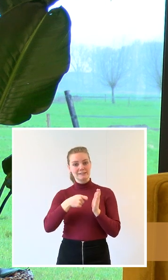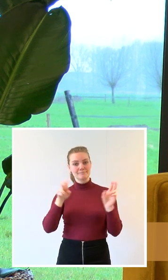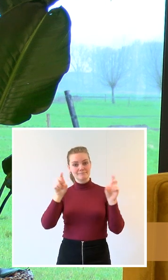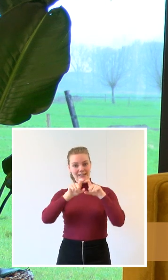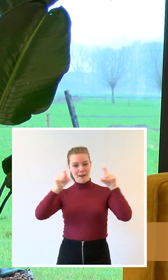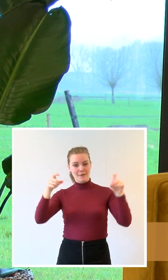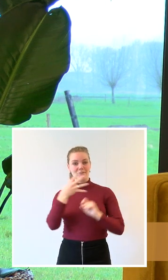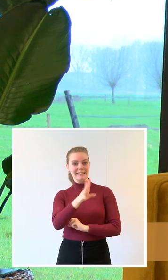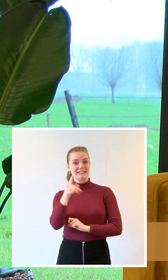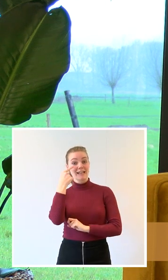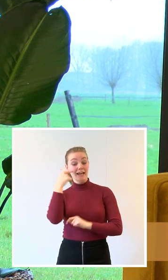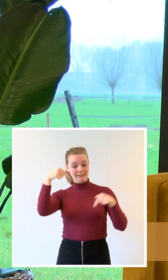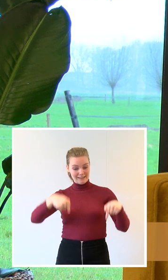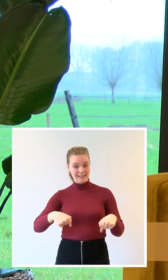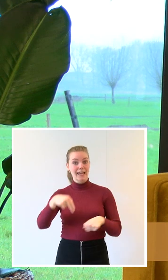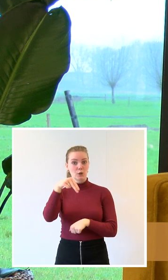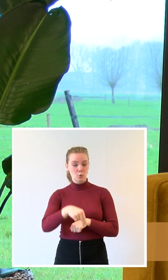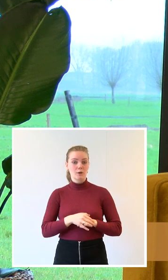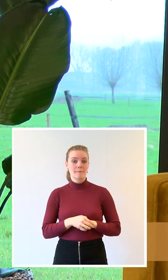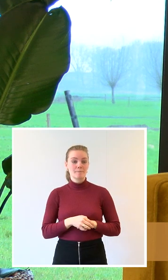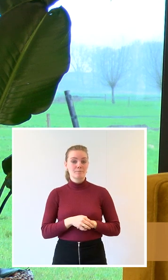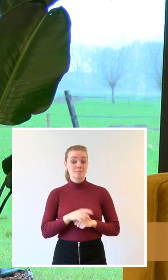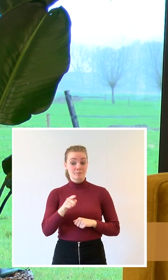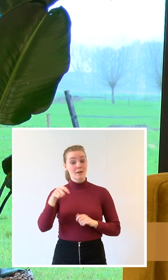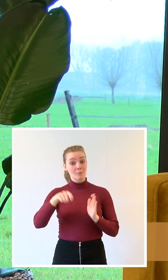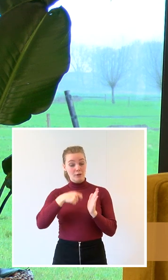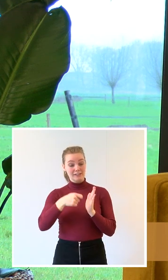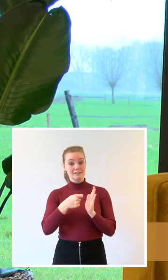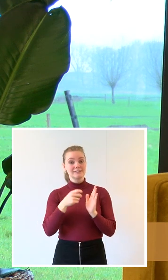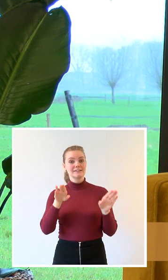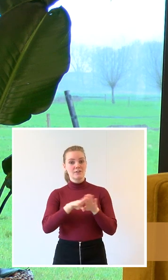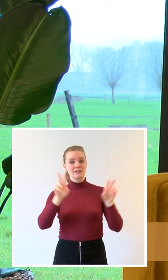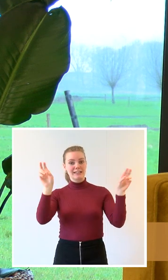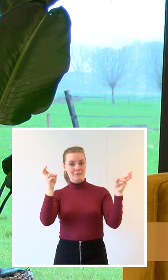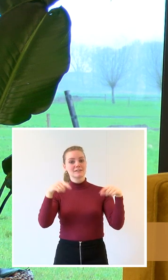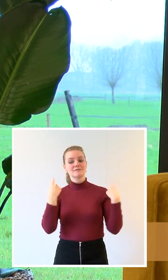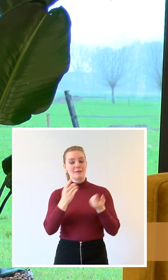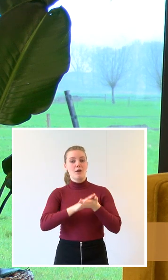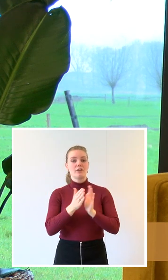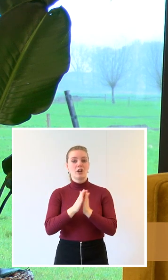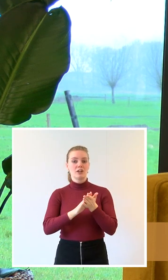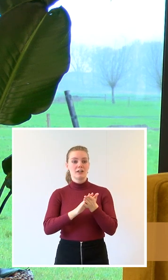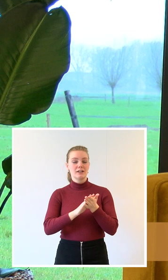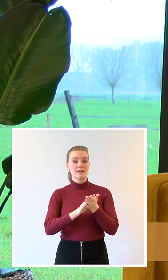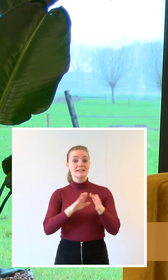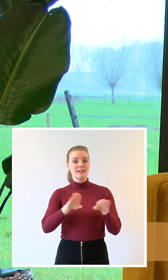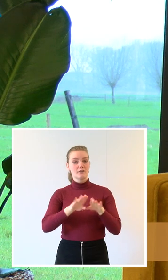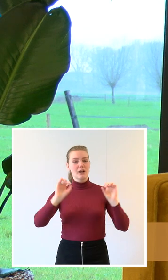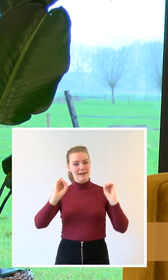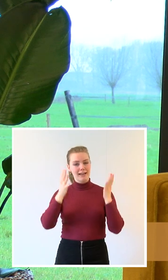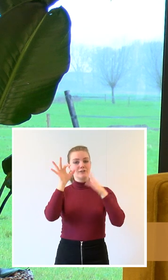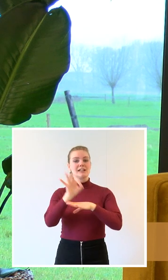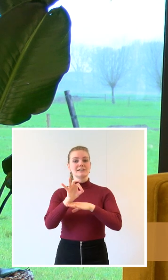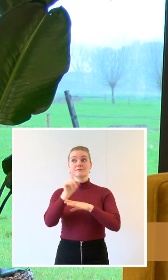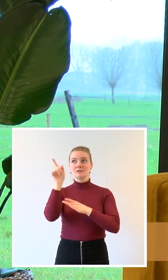project biedt dezelfde thema's aan als die wij behandelen, dezelfde levenslessen voor het volgen van Jezus. En komende week staat